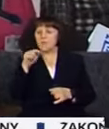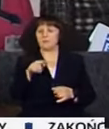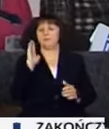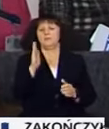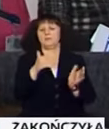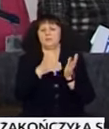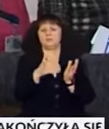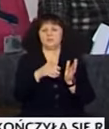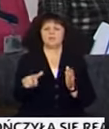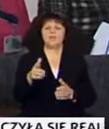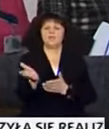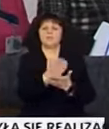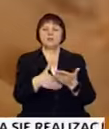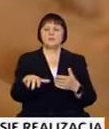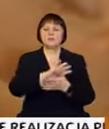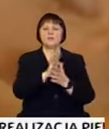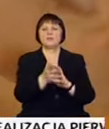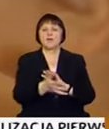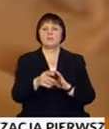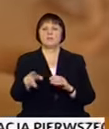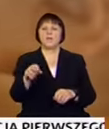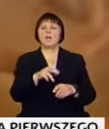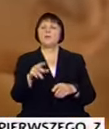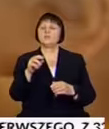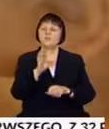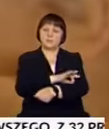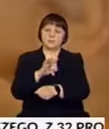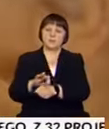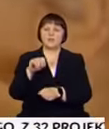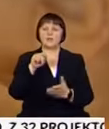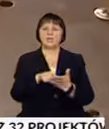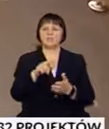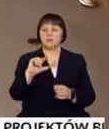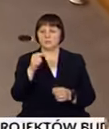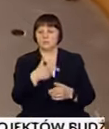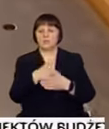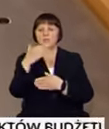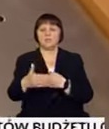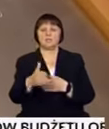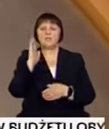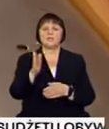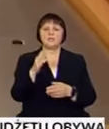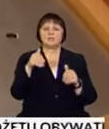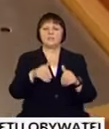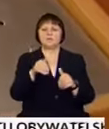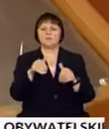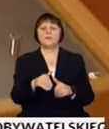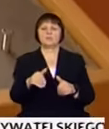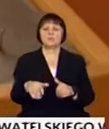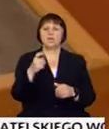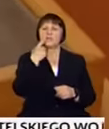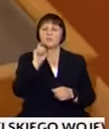się do oddziału rehabilitacji neurologicznej. Projekt do drugiej edycji budżetu obywatelskiego województwa łódzkiego będzie można składać na